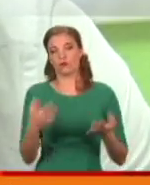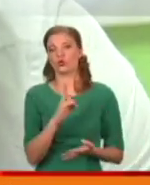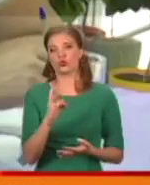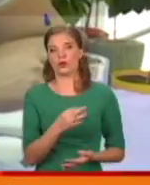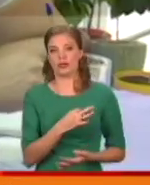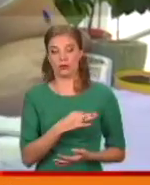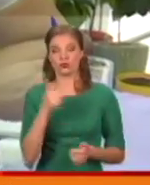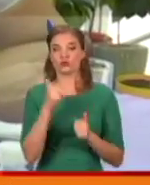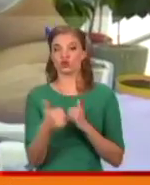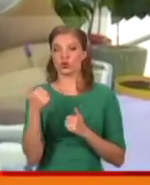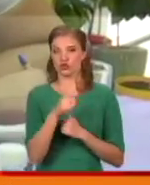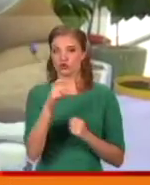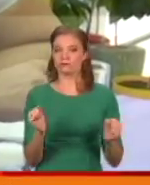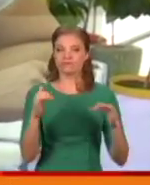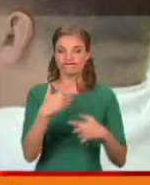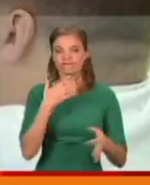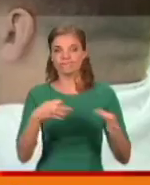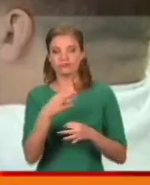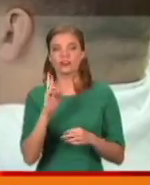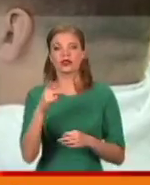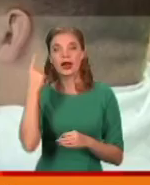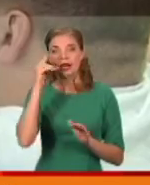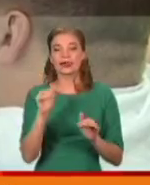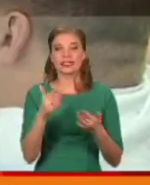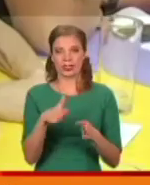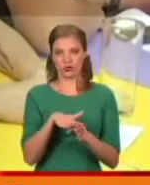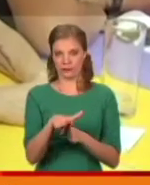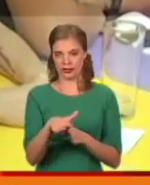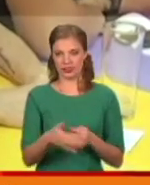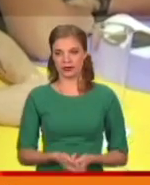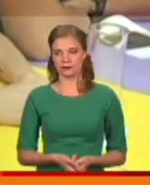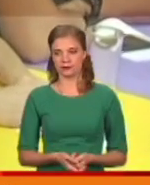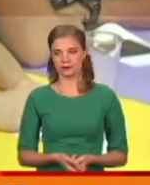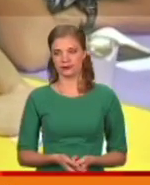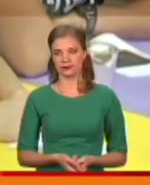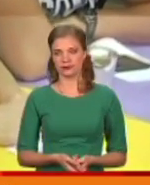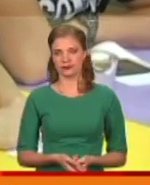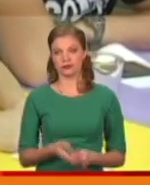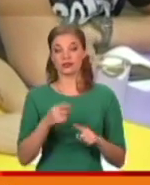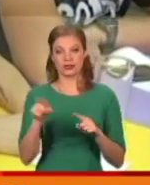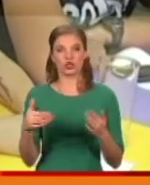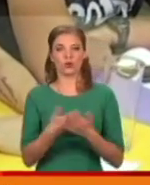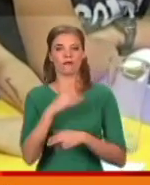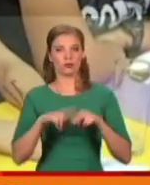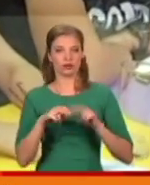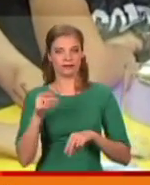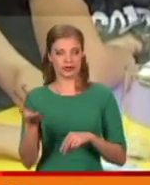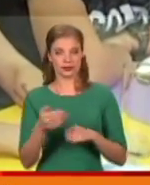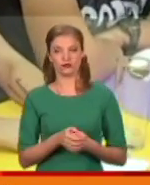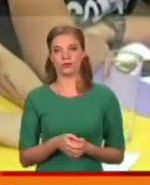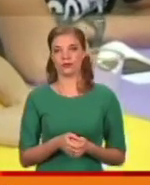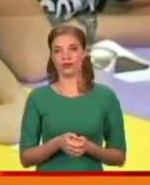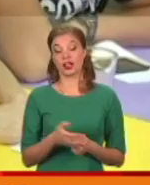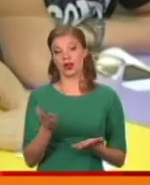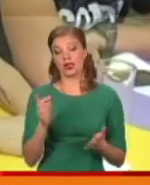небайдужі. Щотижня люди збираються і вирішують, як ідею втілити у життя. Це нове будівництво. Ну, виглядає